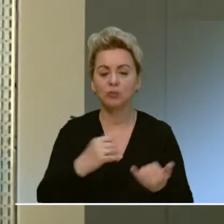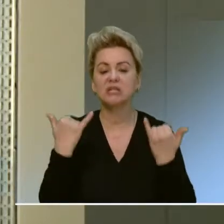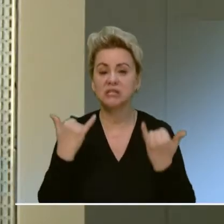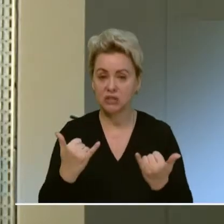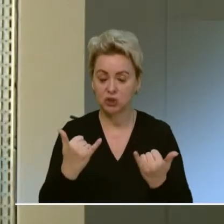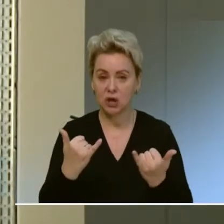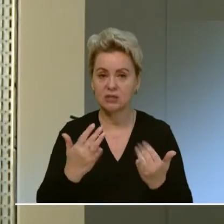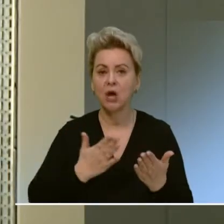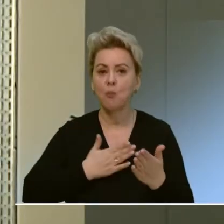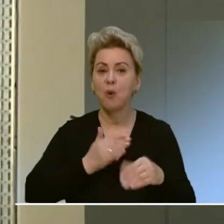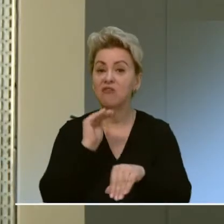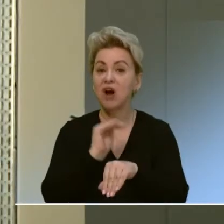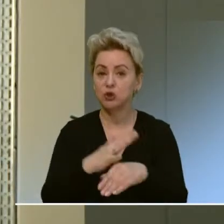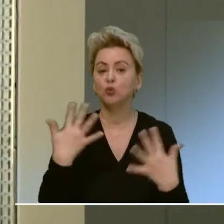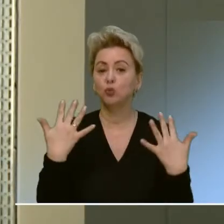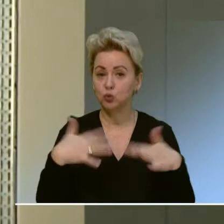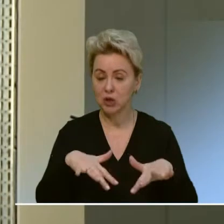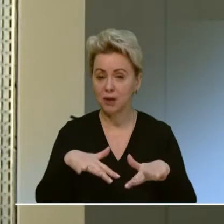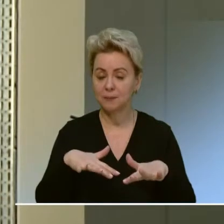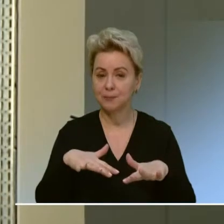Сейчас мы фактически уже